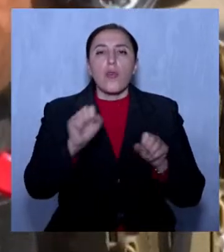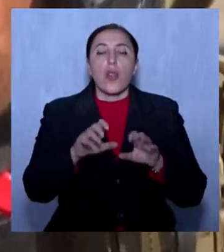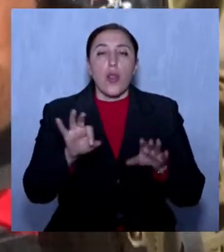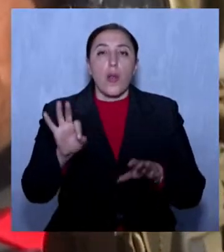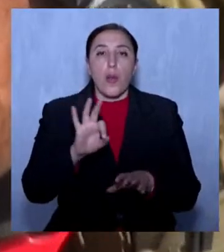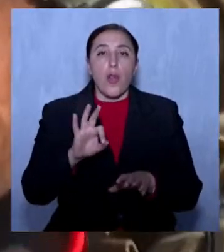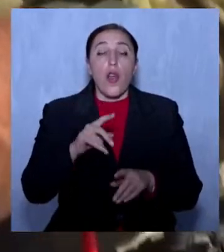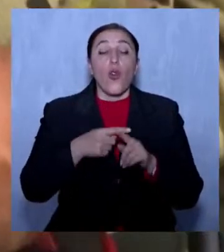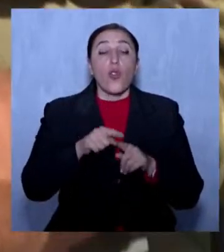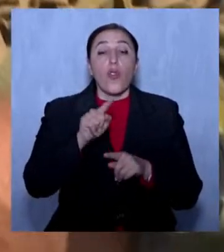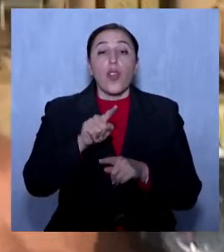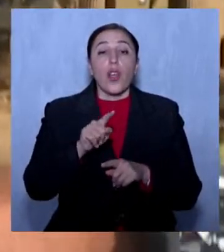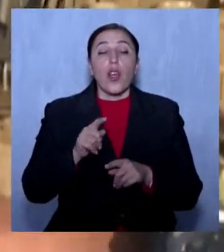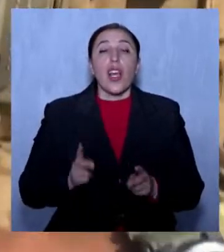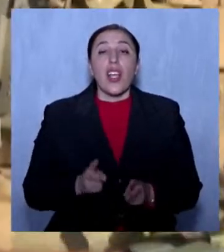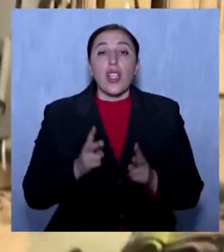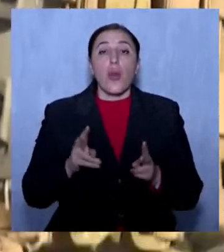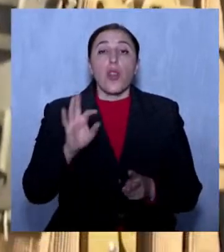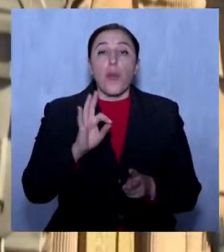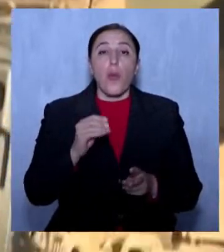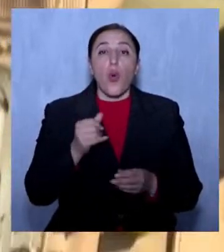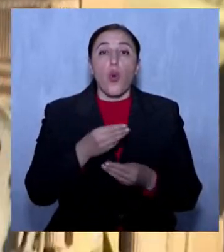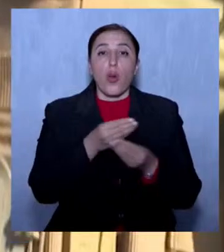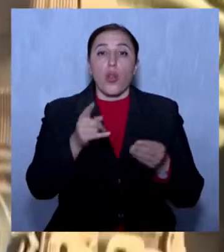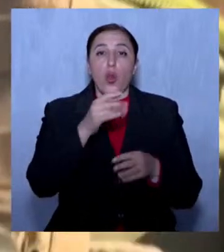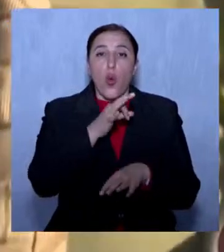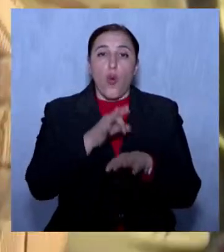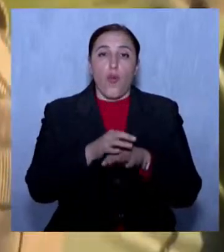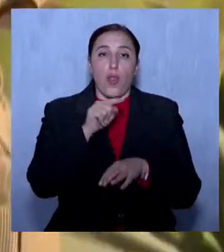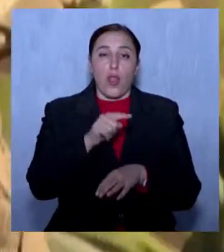էր հատկացնում հաբեկչության համար գումարները։